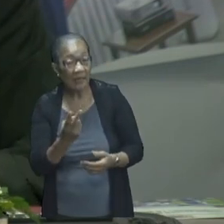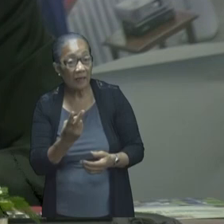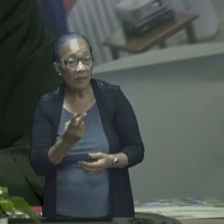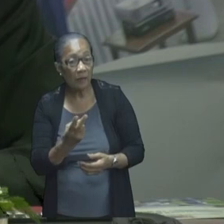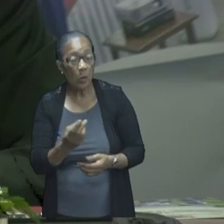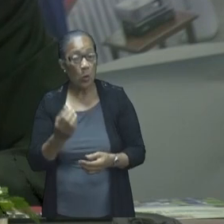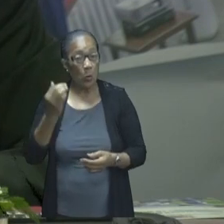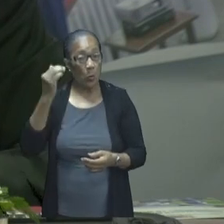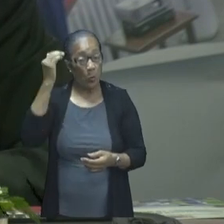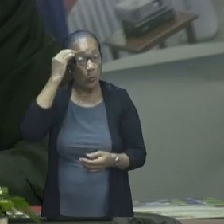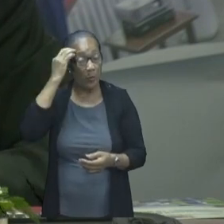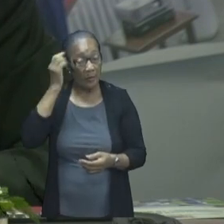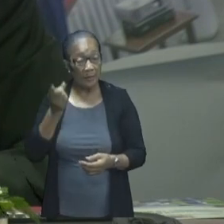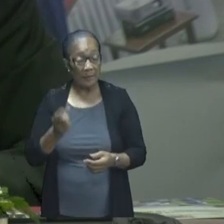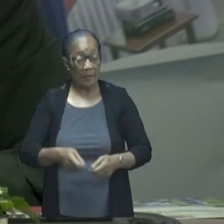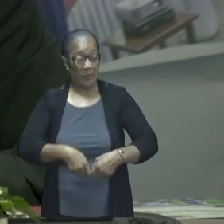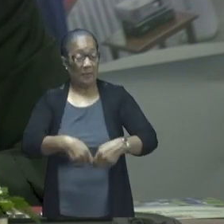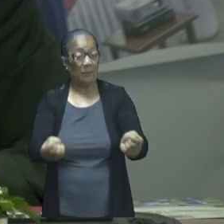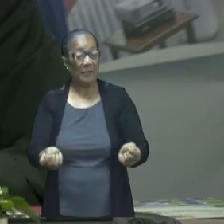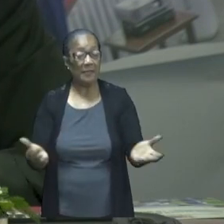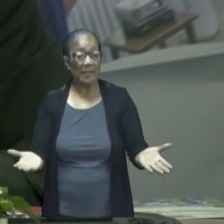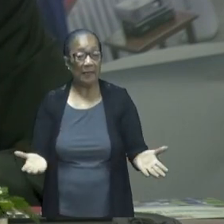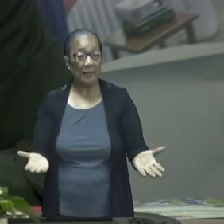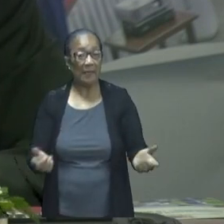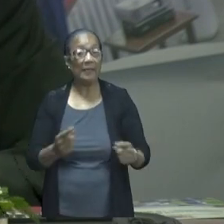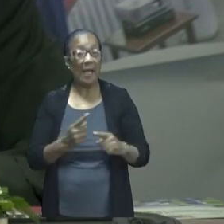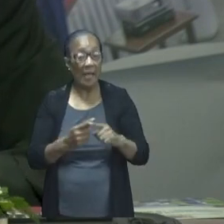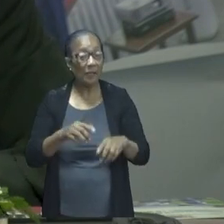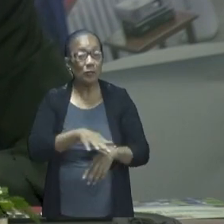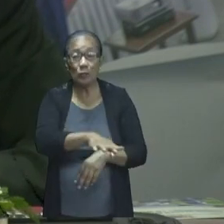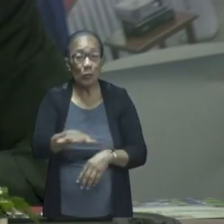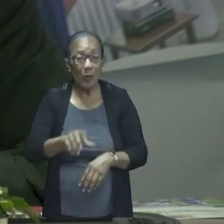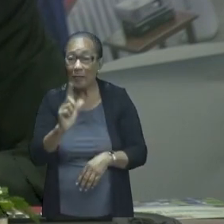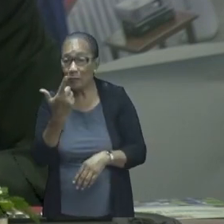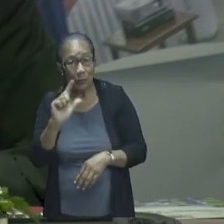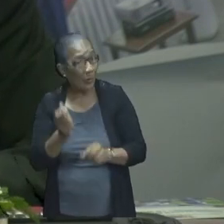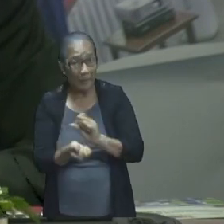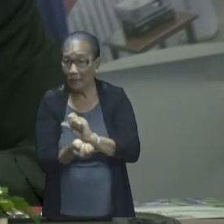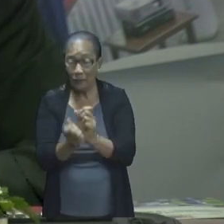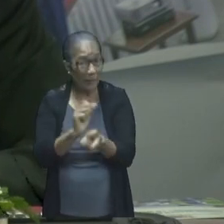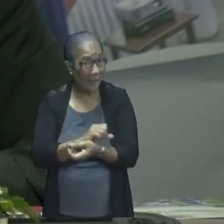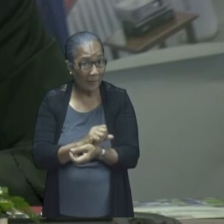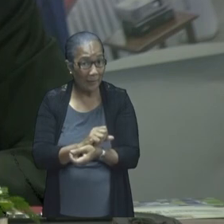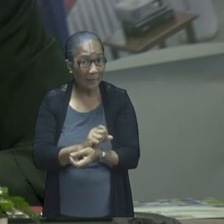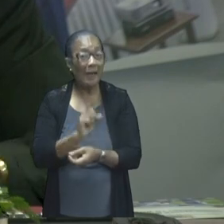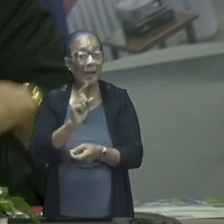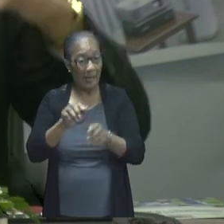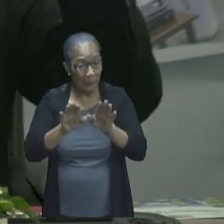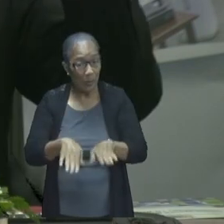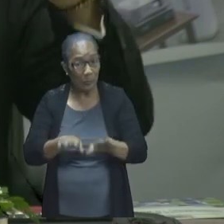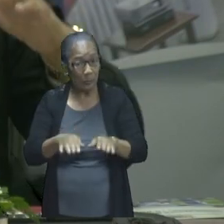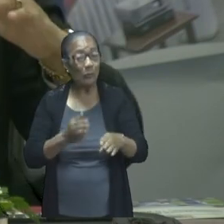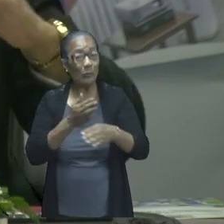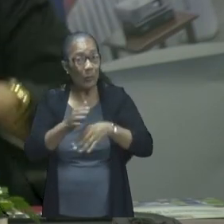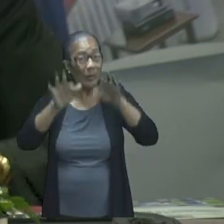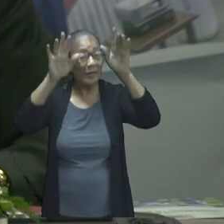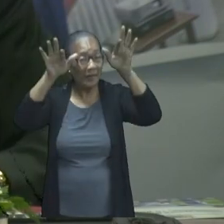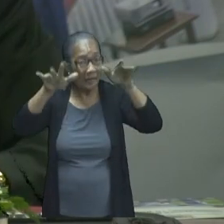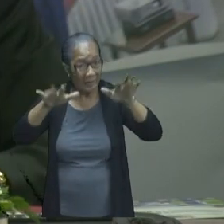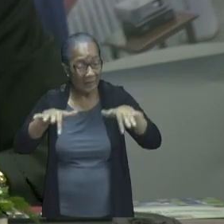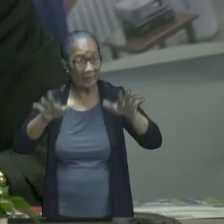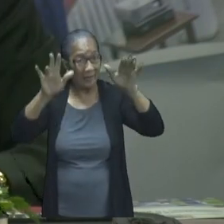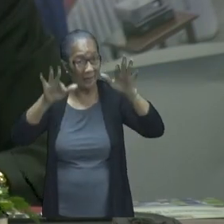wetenschappers gepresenteerd en de situatie gaat nog niet van anderen staan op blijven regenen dus er gaat nog meer water